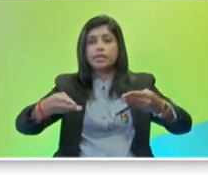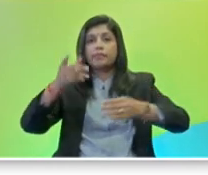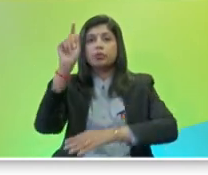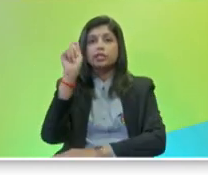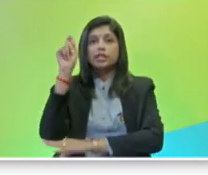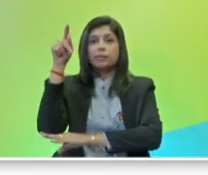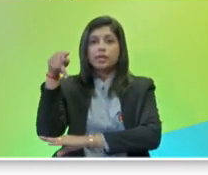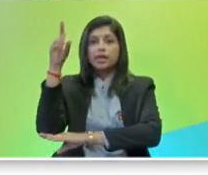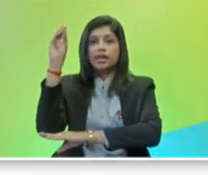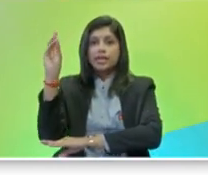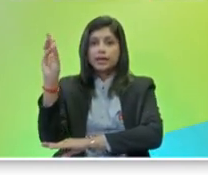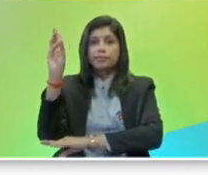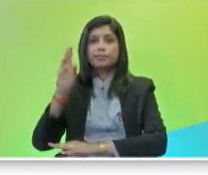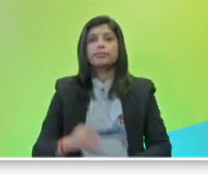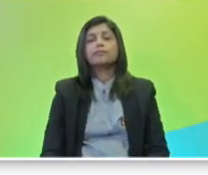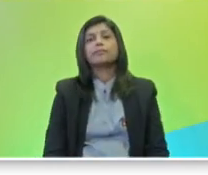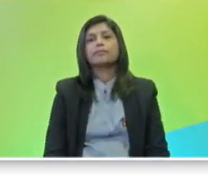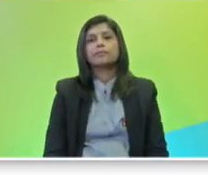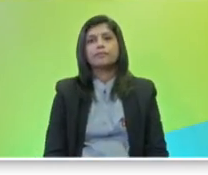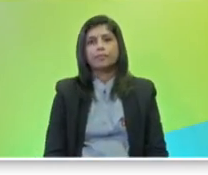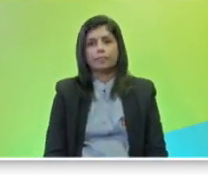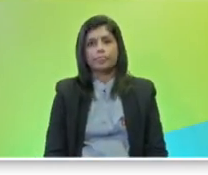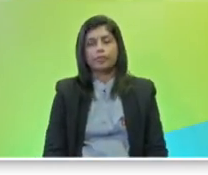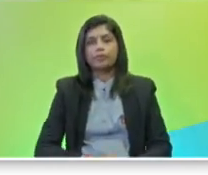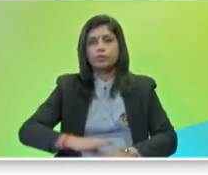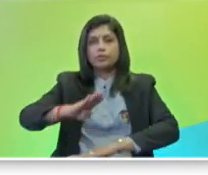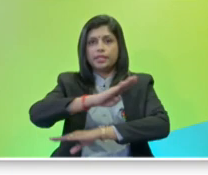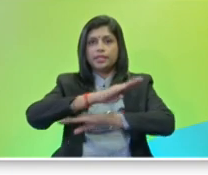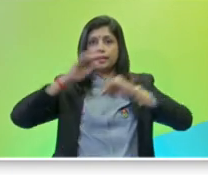tersebutlah bidang rekreasi dan kesenggangan